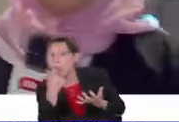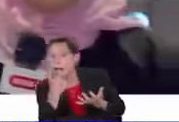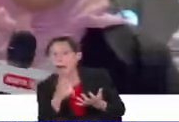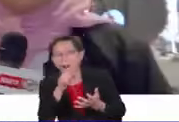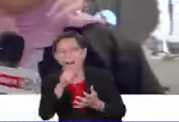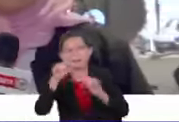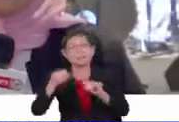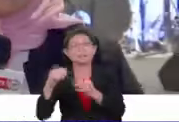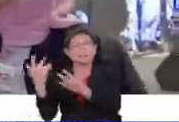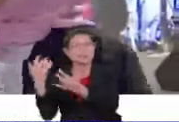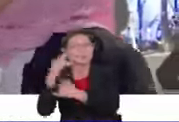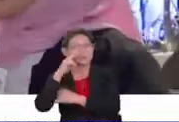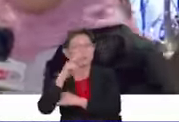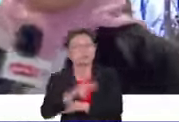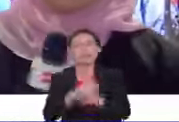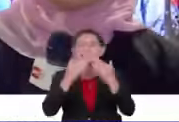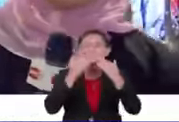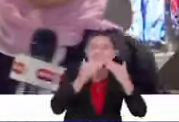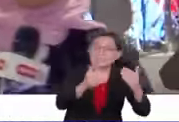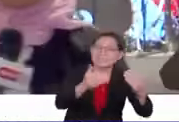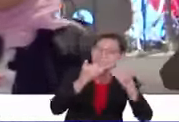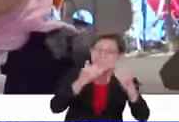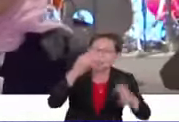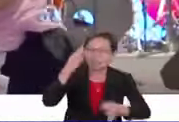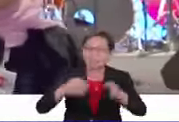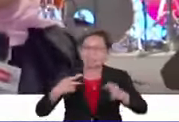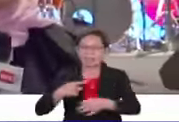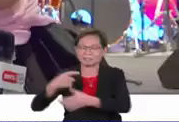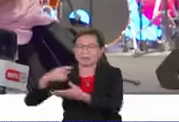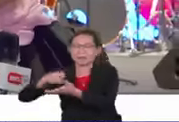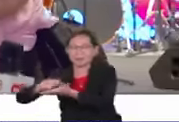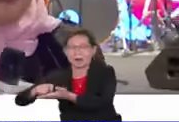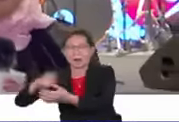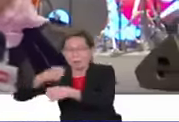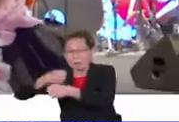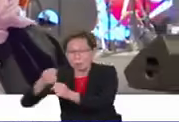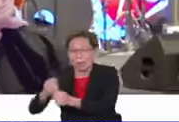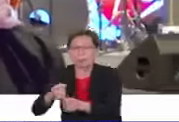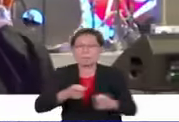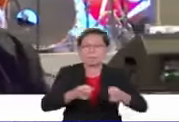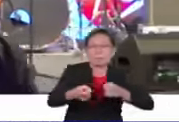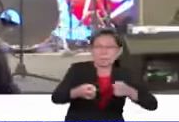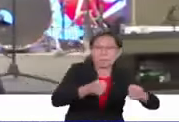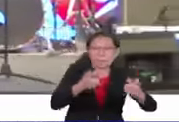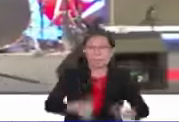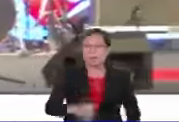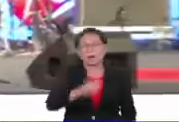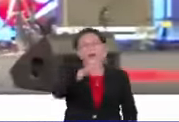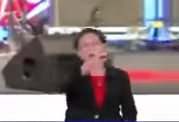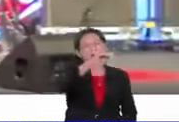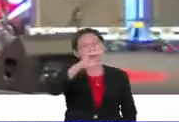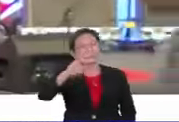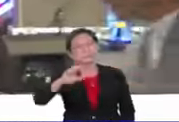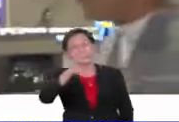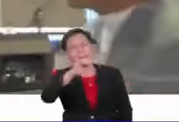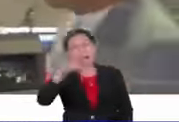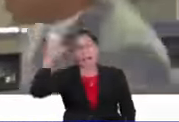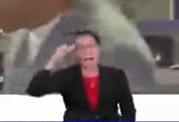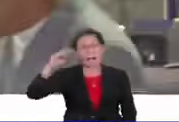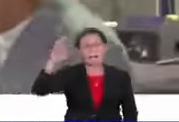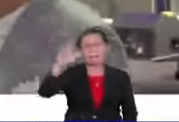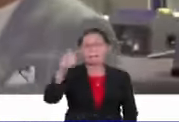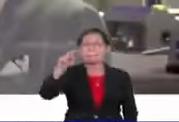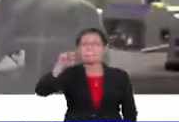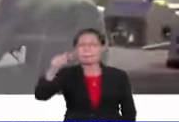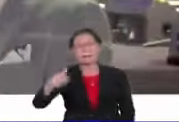antara individu yang disebutkan tadi. Terima kasih. Dan kalau kita ada penerbit, kita juga ada pengemudinya. Juru acara daripada malam ni kita bersama dengan Abang Bel